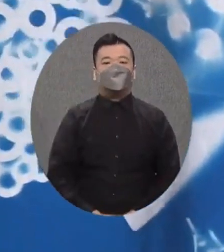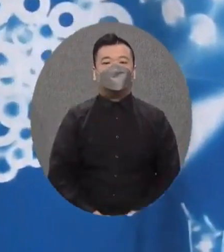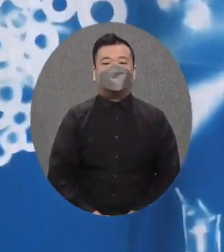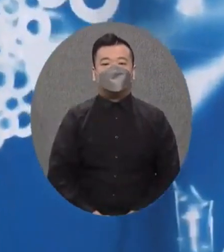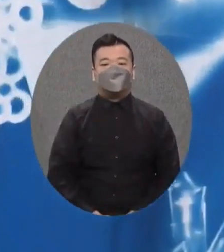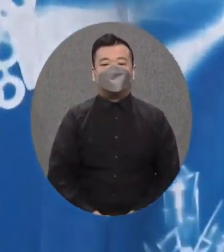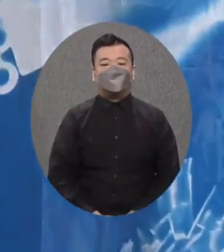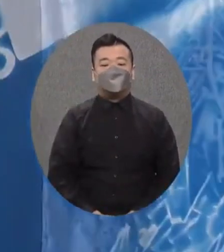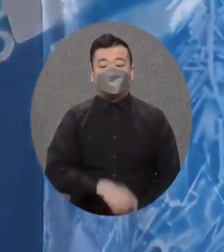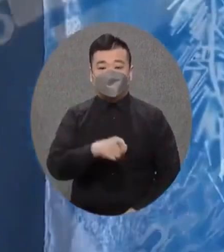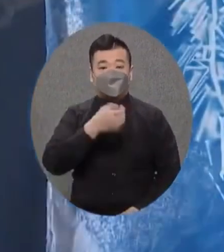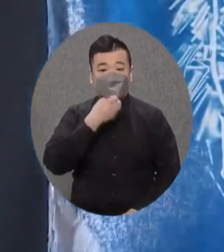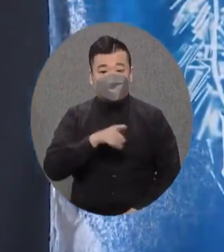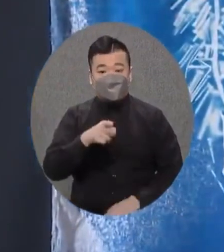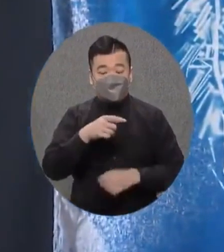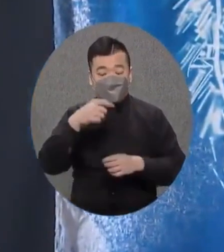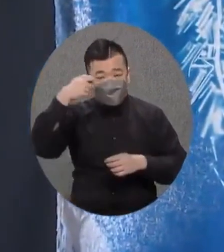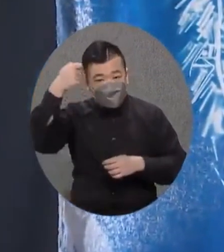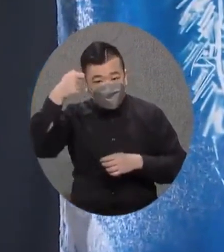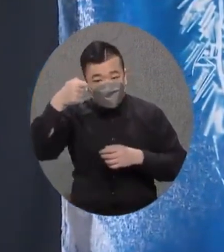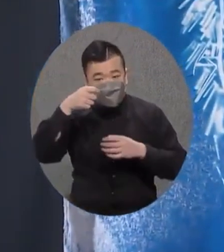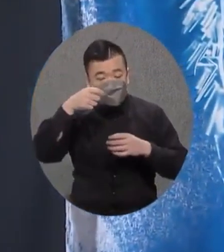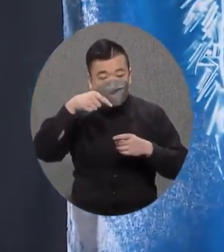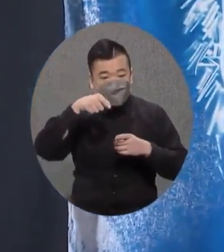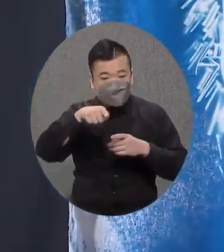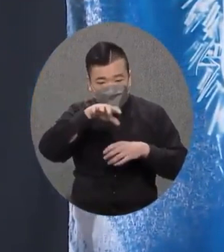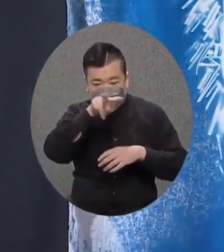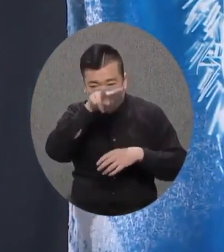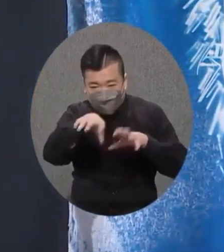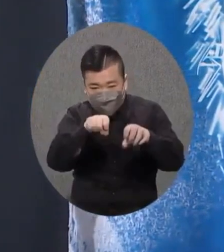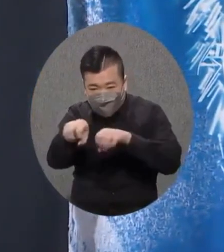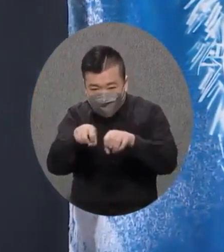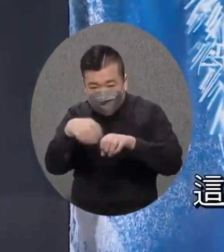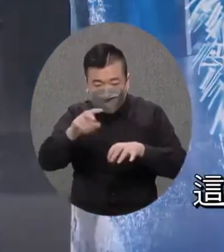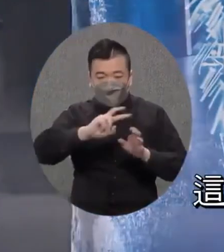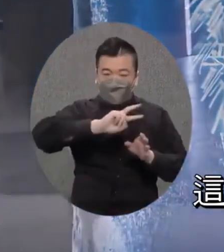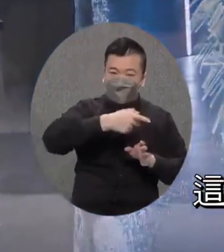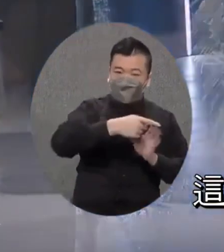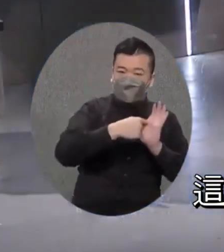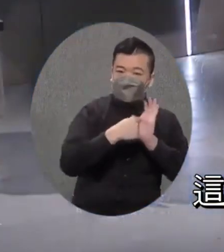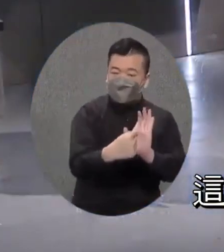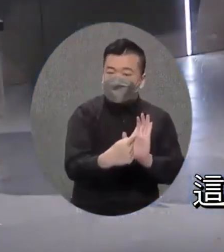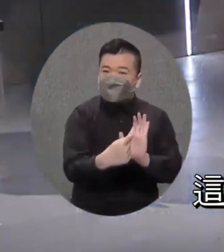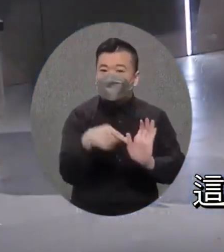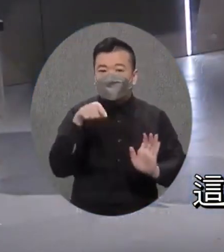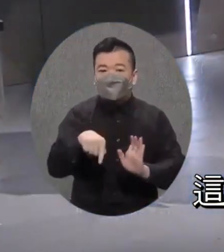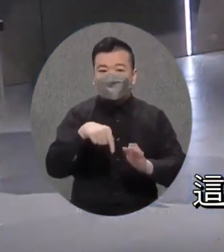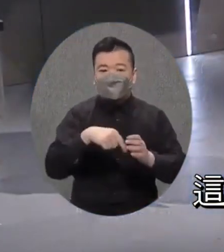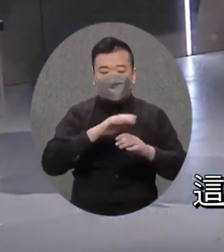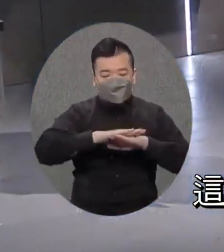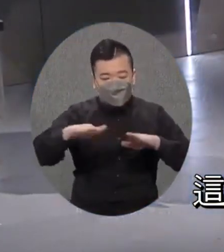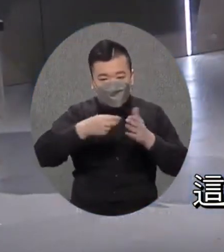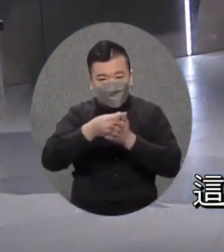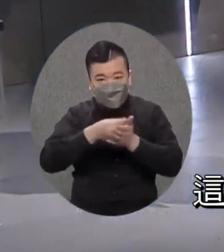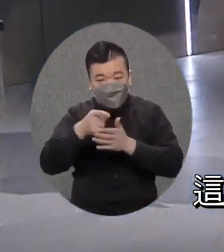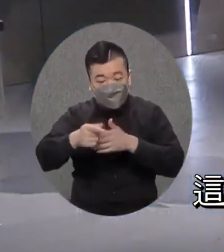嗰種通過呢一種喺個社區裏邊去搜集物料，然後再去轉化圖案，其實呢個都係即係版畫藝術一個好基